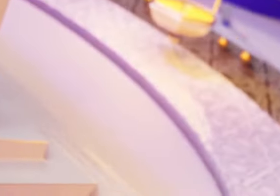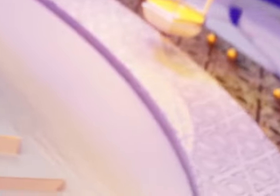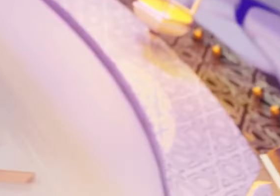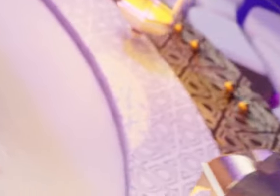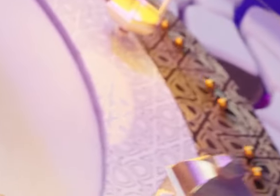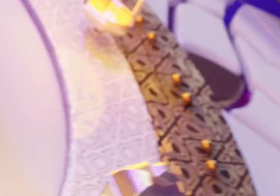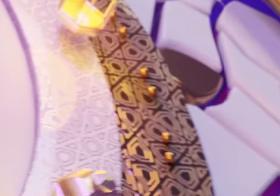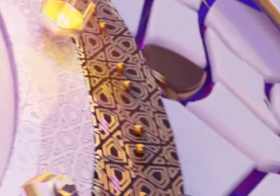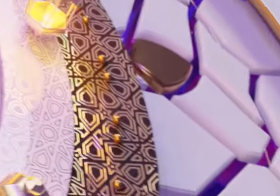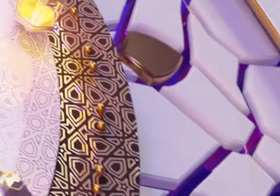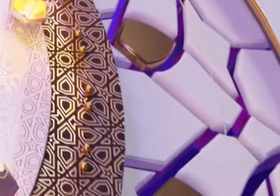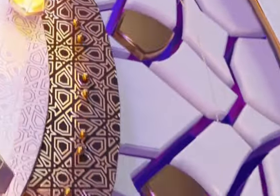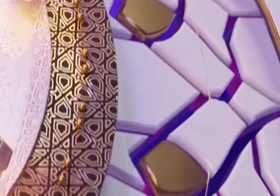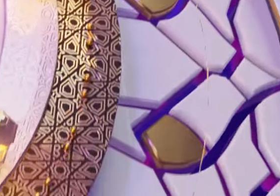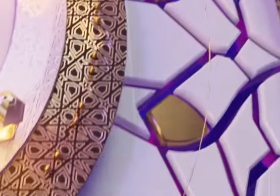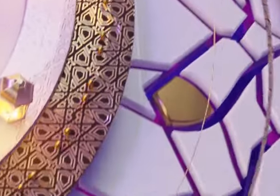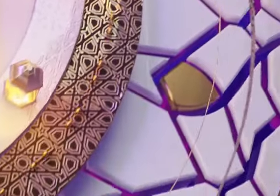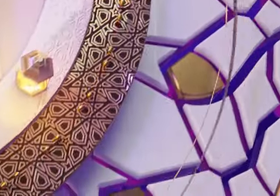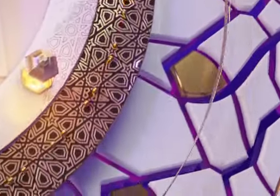rabbal